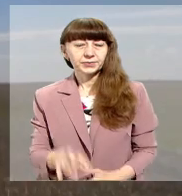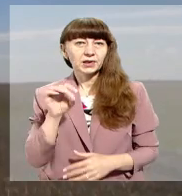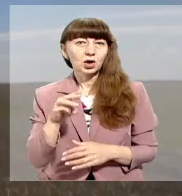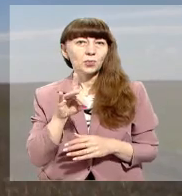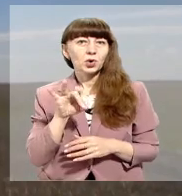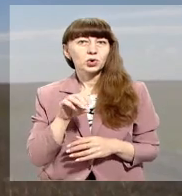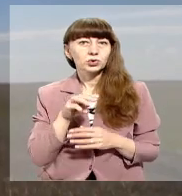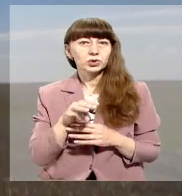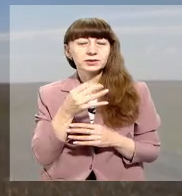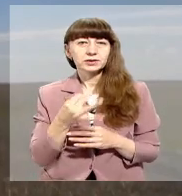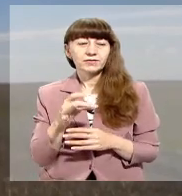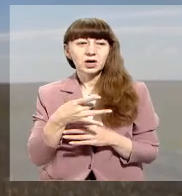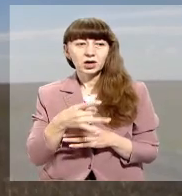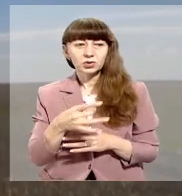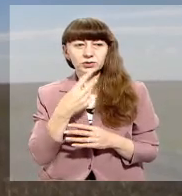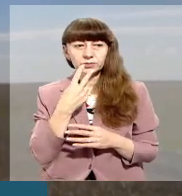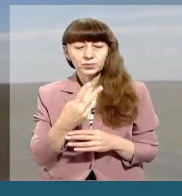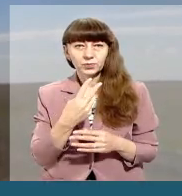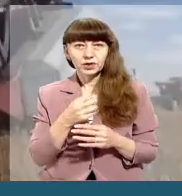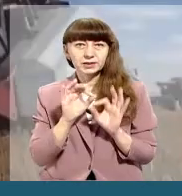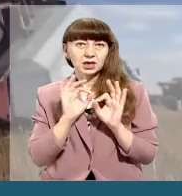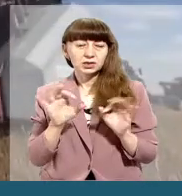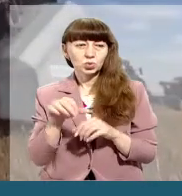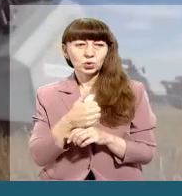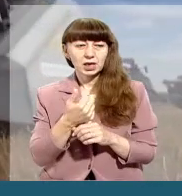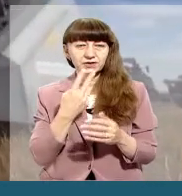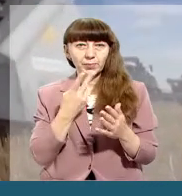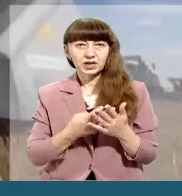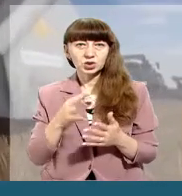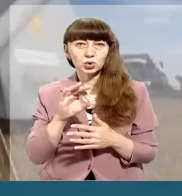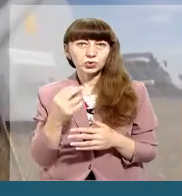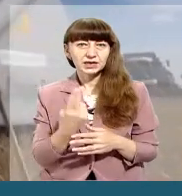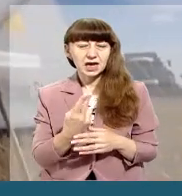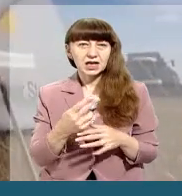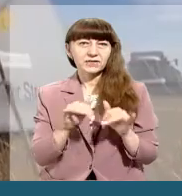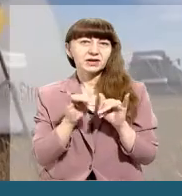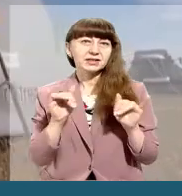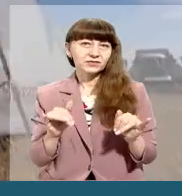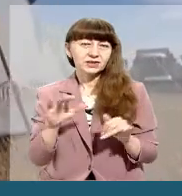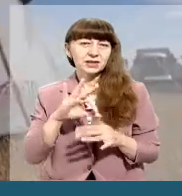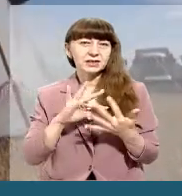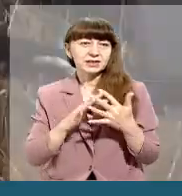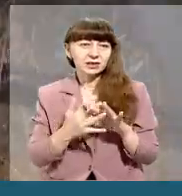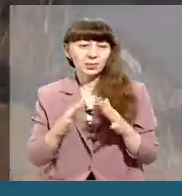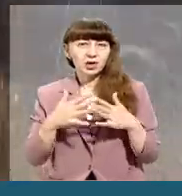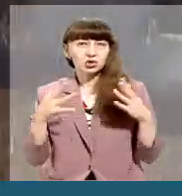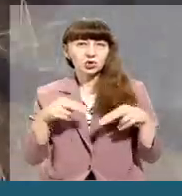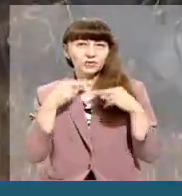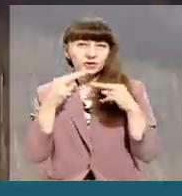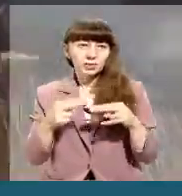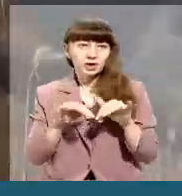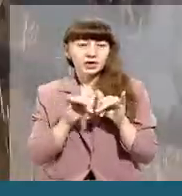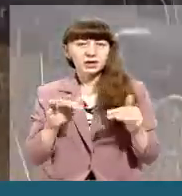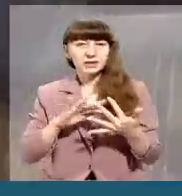Аким Ауликольского района знакомит с основными показателями социально-экономического развития сельских жителей. Особое внимание уделяется